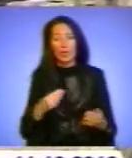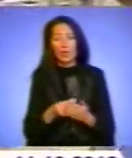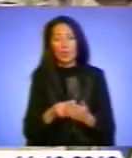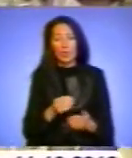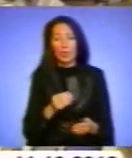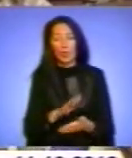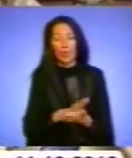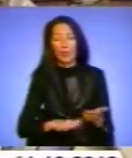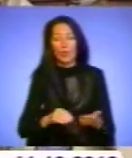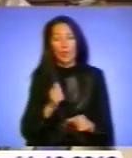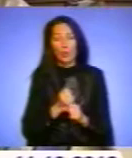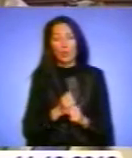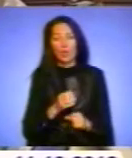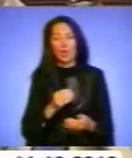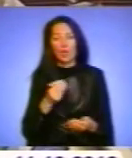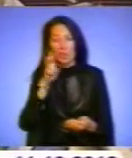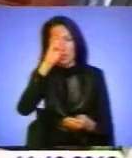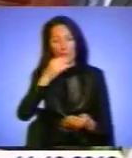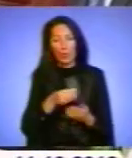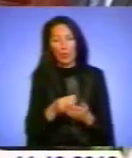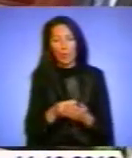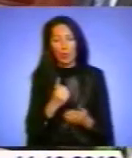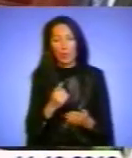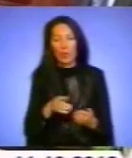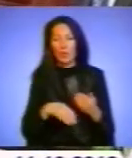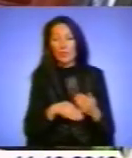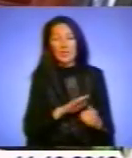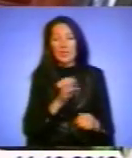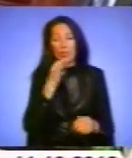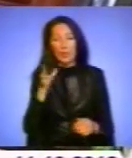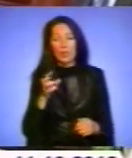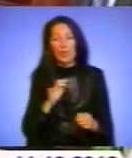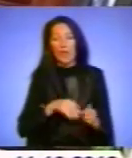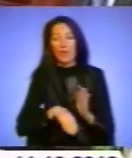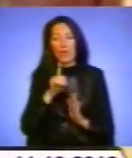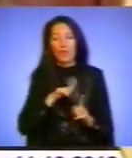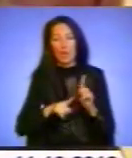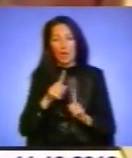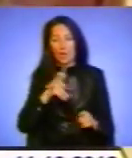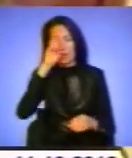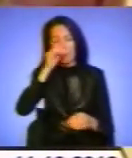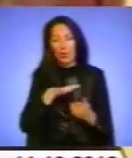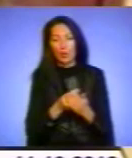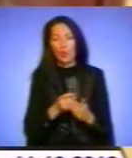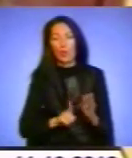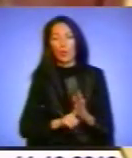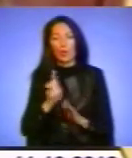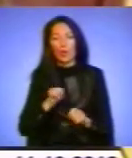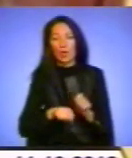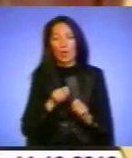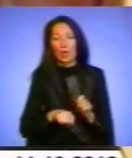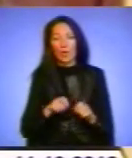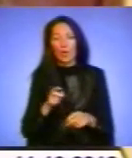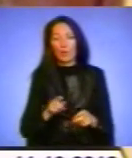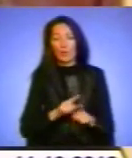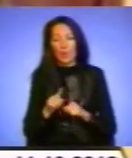варіант якого не сподобався Верховній Раді. За словами профільного міністра Юрія Колобова, державний кошторис почнуть коригувати лише після перегляду макроекономічних